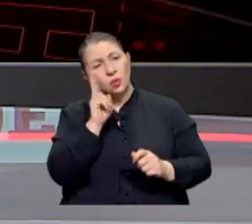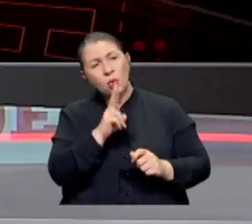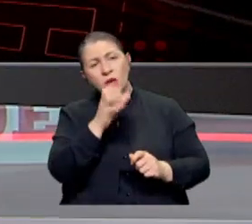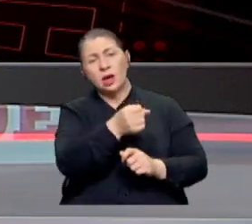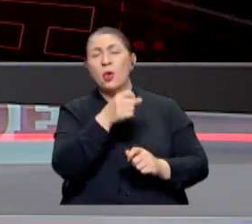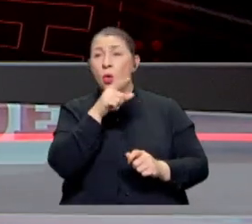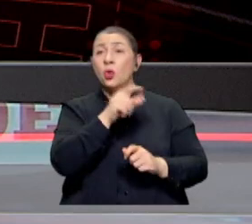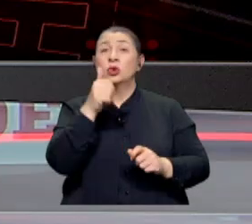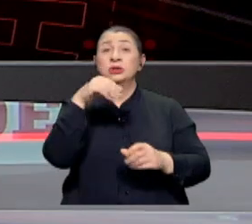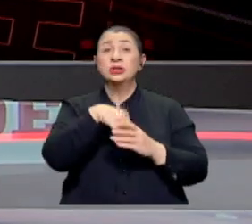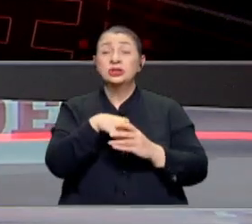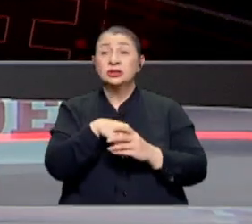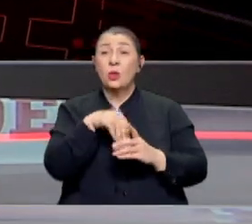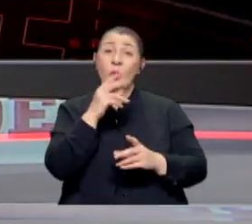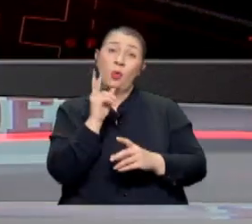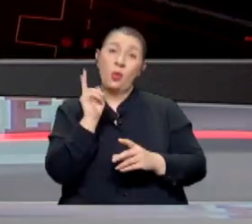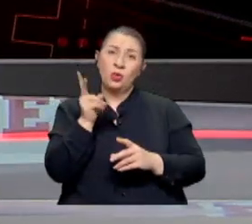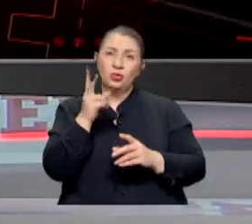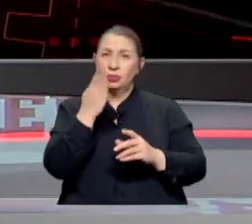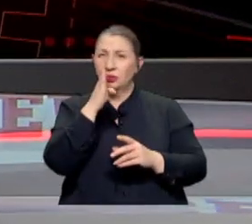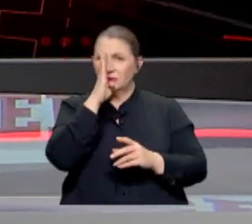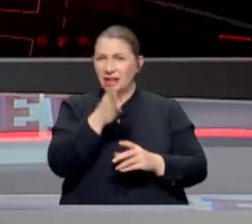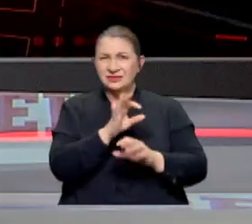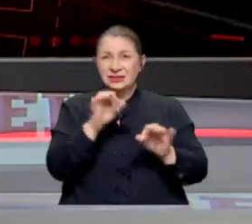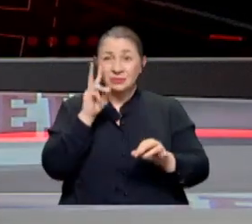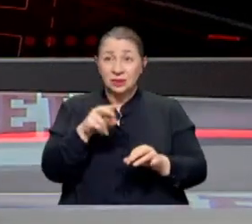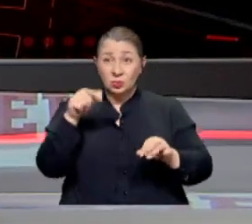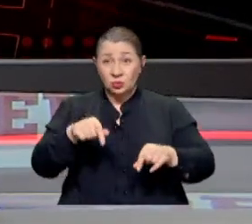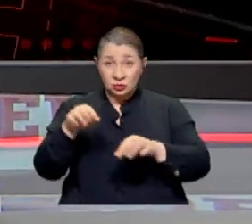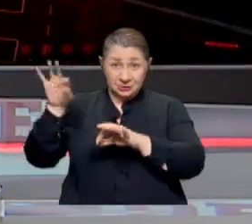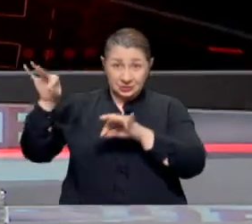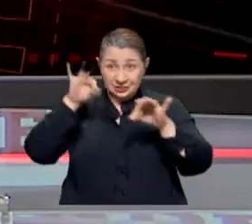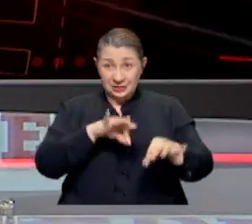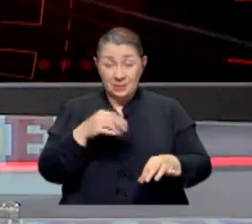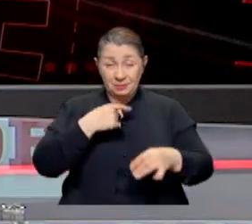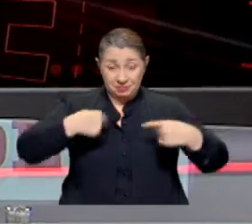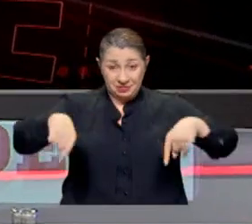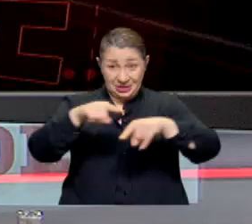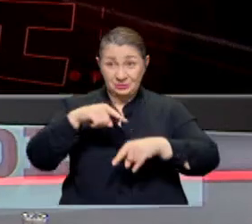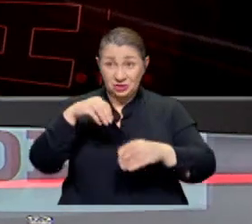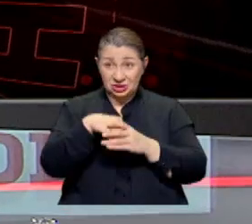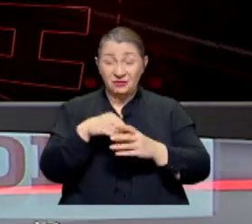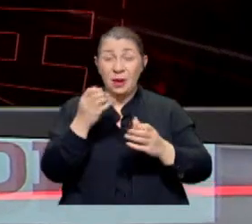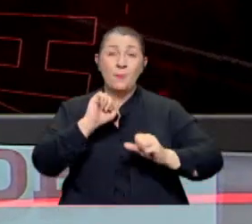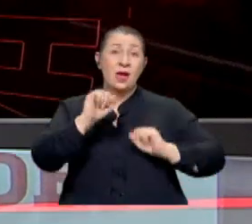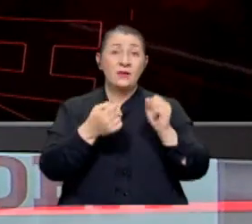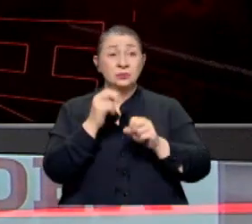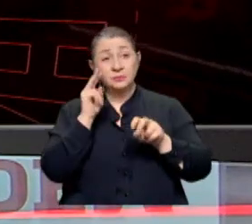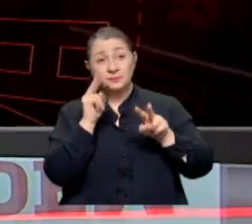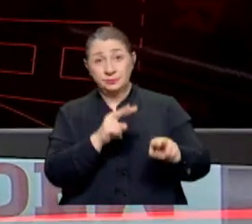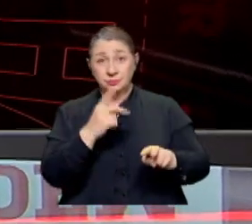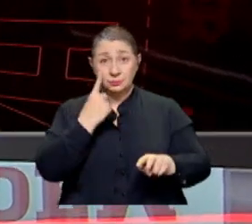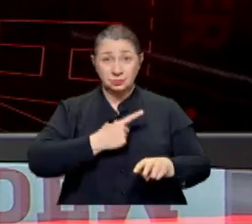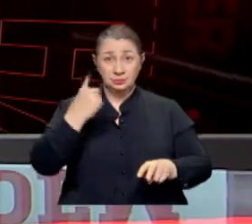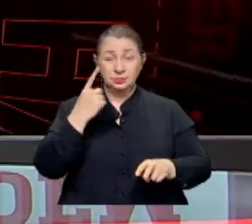Tabi o gün için onun objektif baktığı şey bugün için bizim açımızdan ve performansına